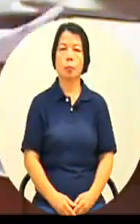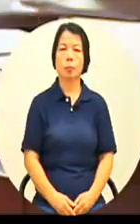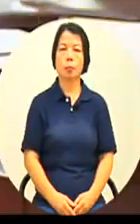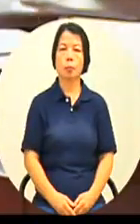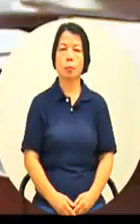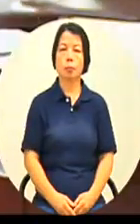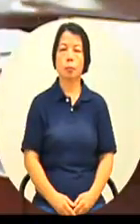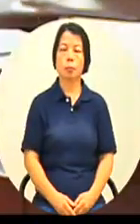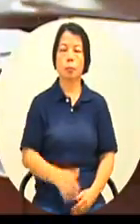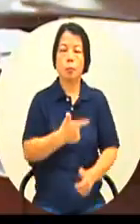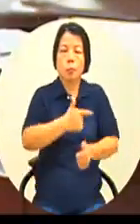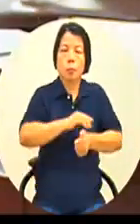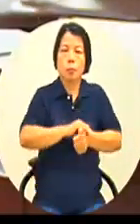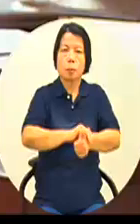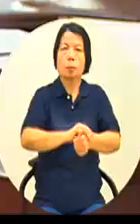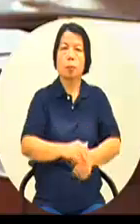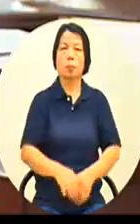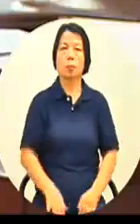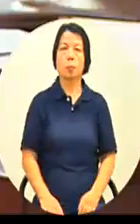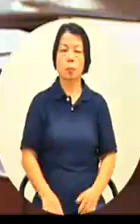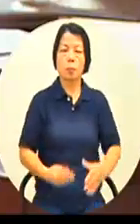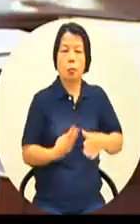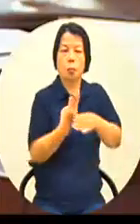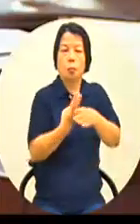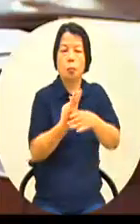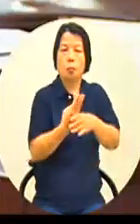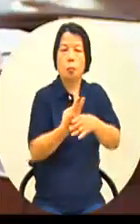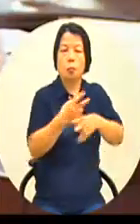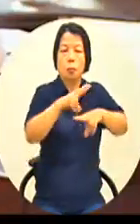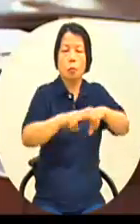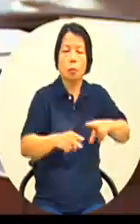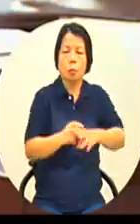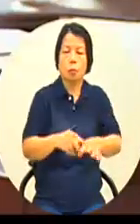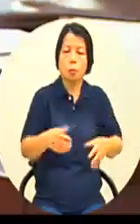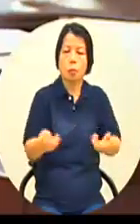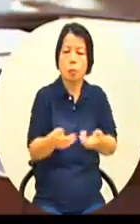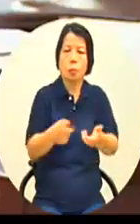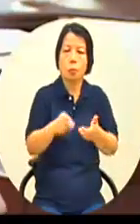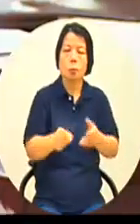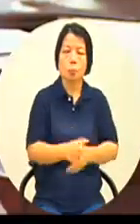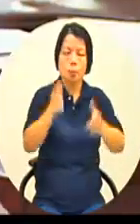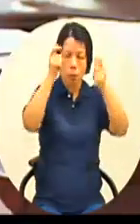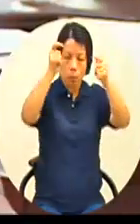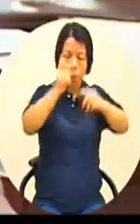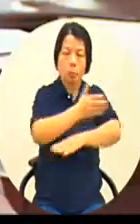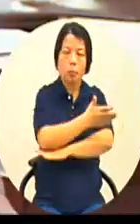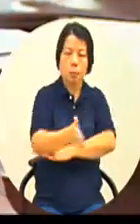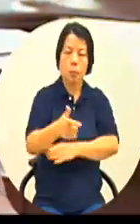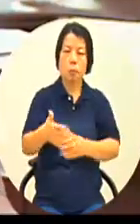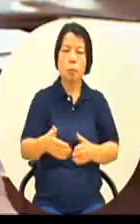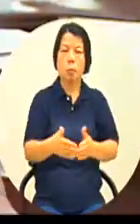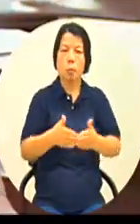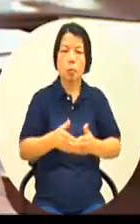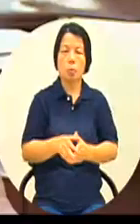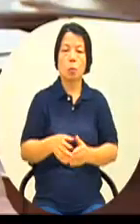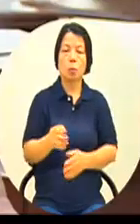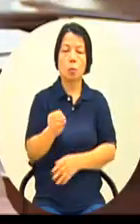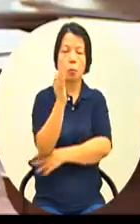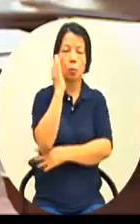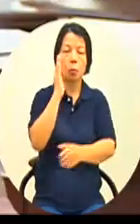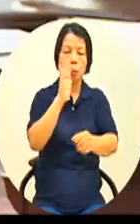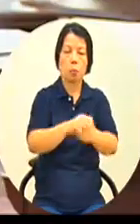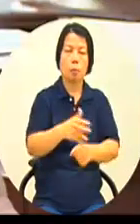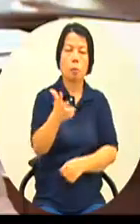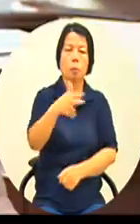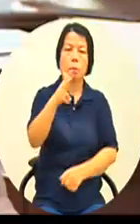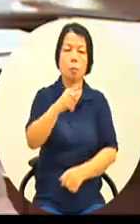那古代哈，即、这个温泉这个开发嘛，伫高雄县咧，对不对吼？都用经费2000万的经费，对不对